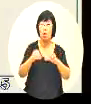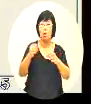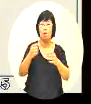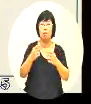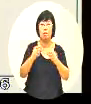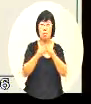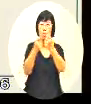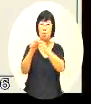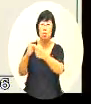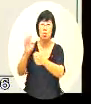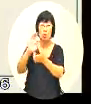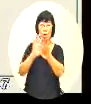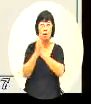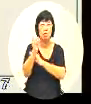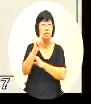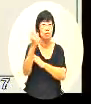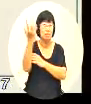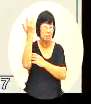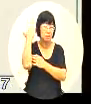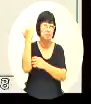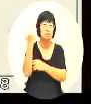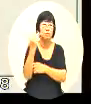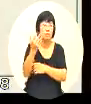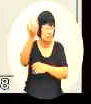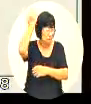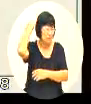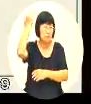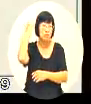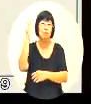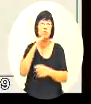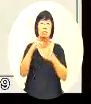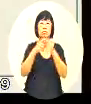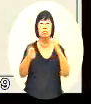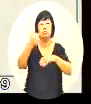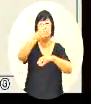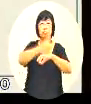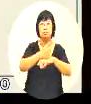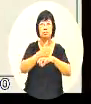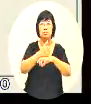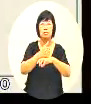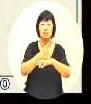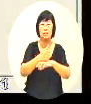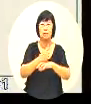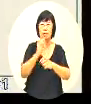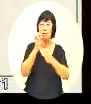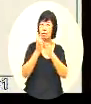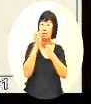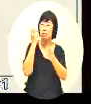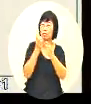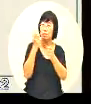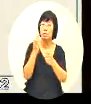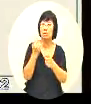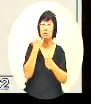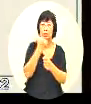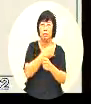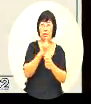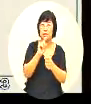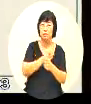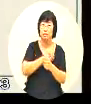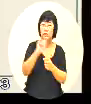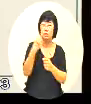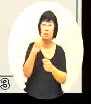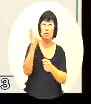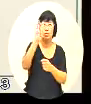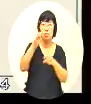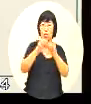线过去还有那个很早以前日据时代啊，甚至三十几年自来水管到现在还在用